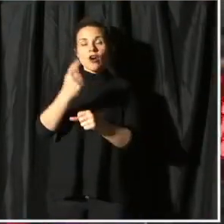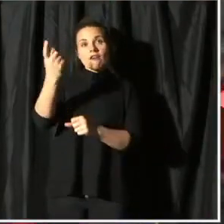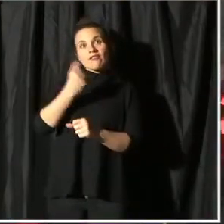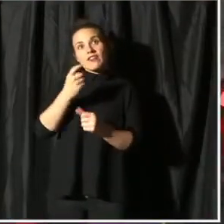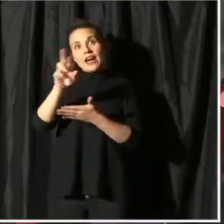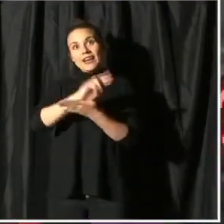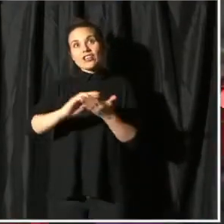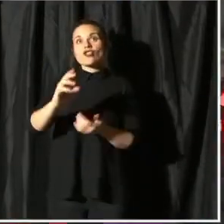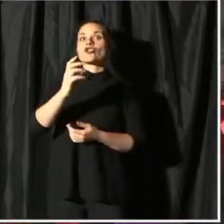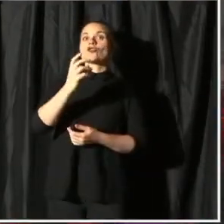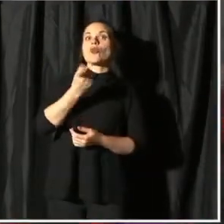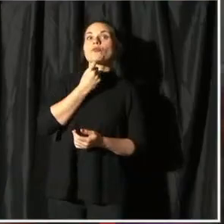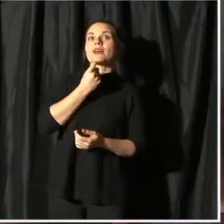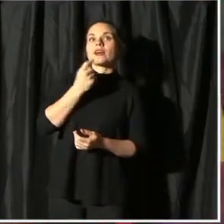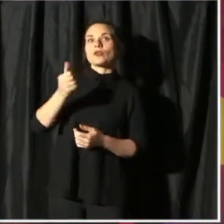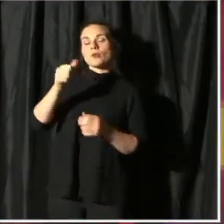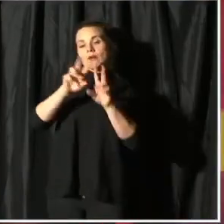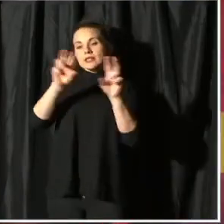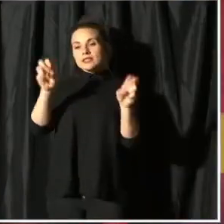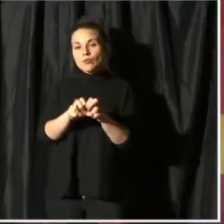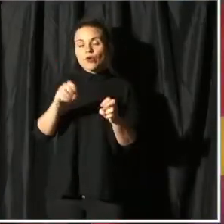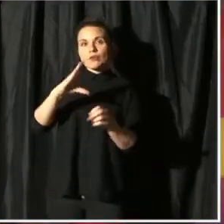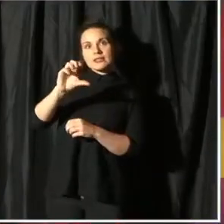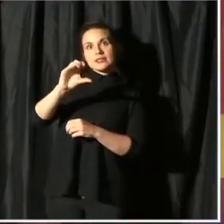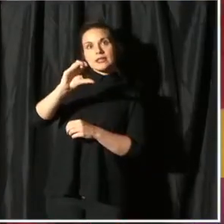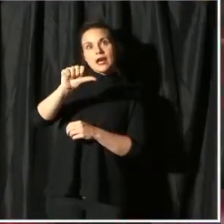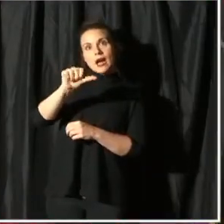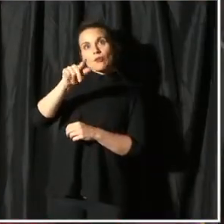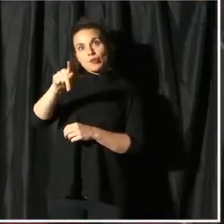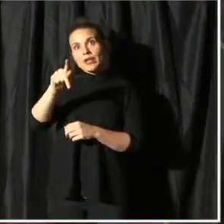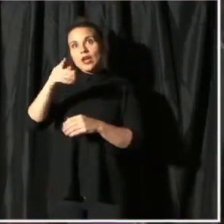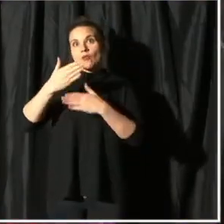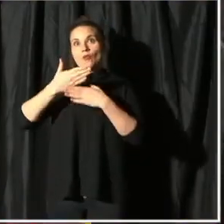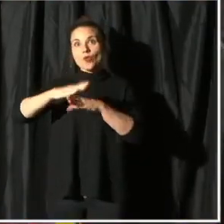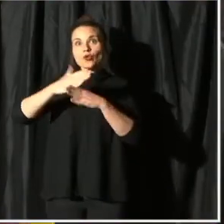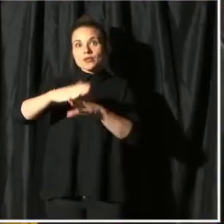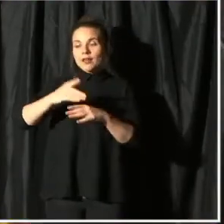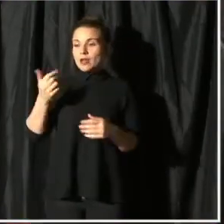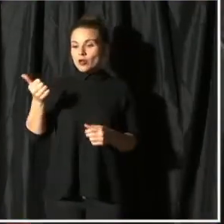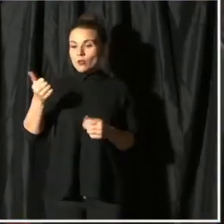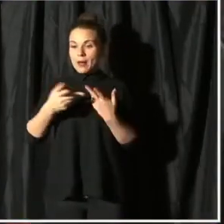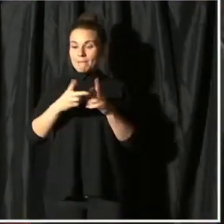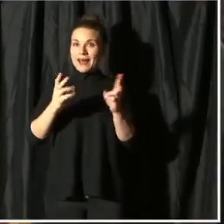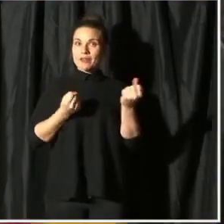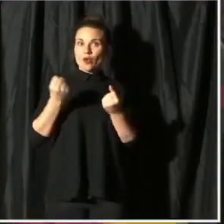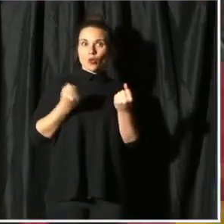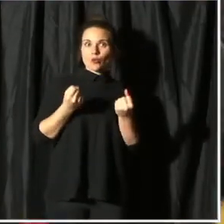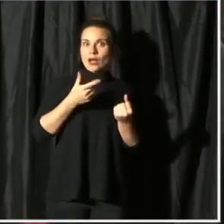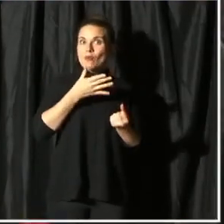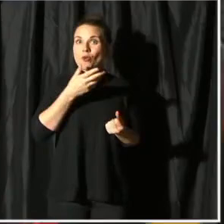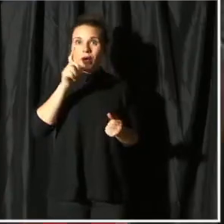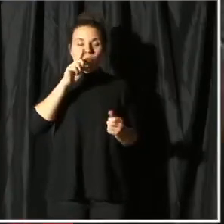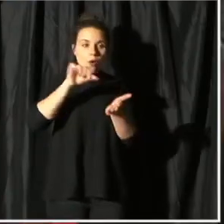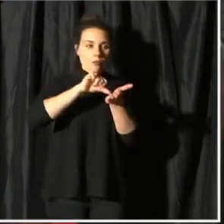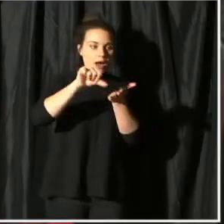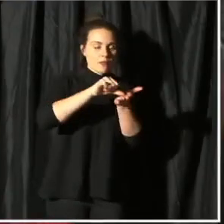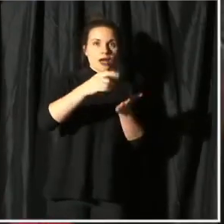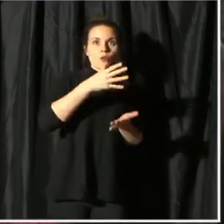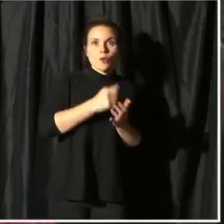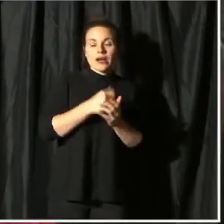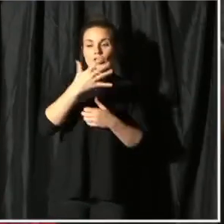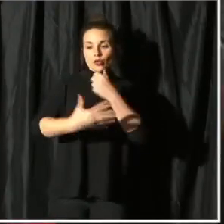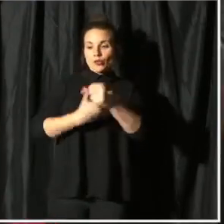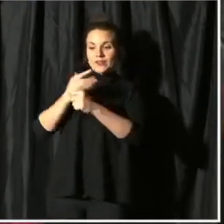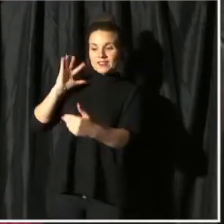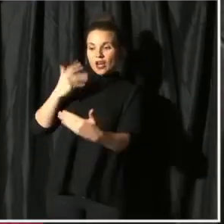diplômé d'un ca paix en menuiserie il n'a pas le permis ça coûte trop cher et depuis cinq ans il enchaîne les missions d'intérim et le